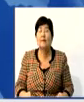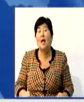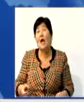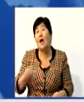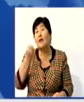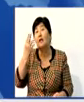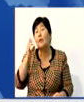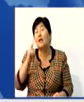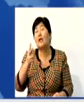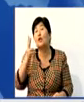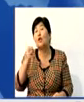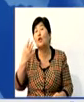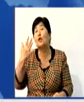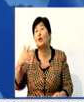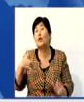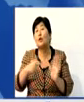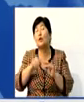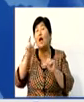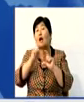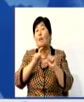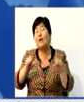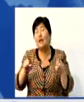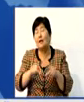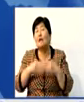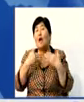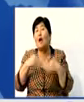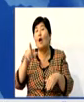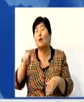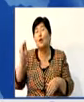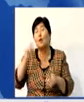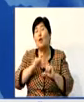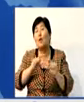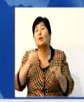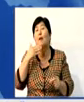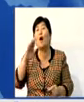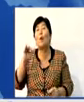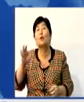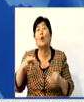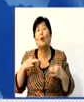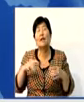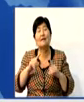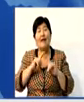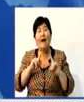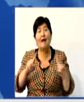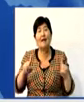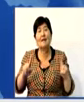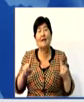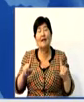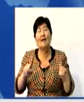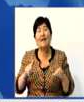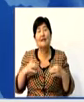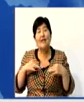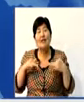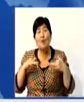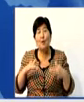Таспугут кентіндегі номер 257 орта мектебінде де түлектердің білім ұшағымен қоштасу салтанаты айрықша